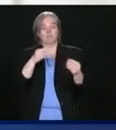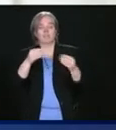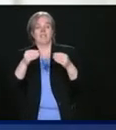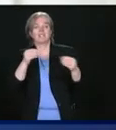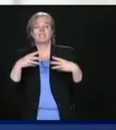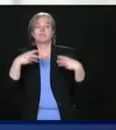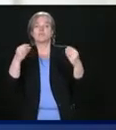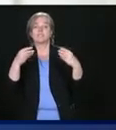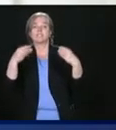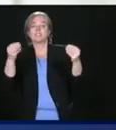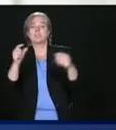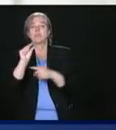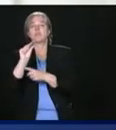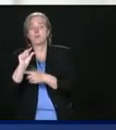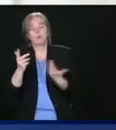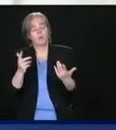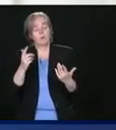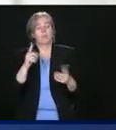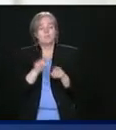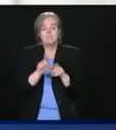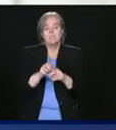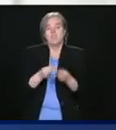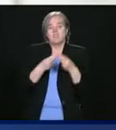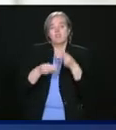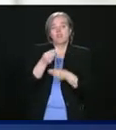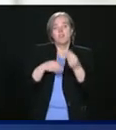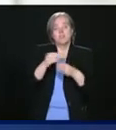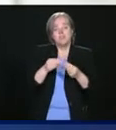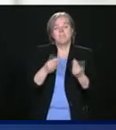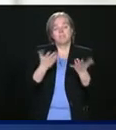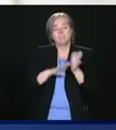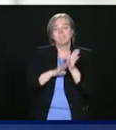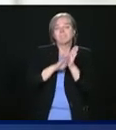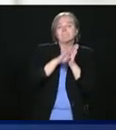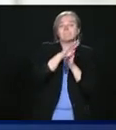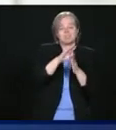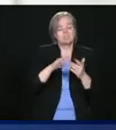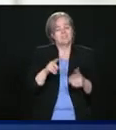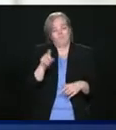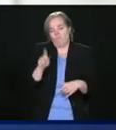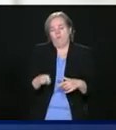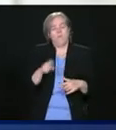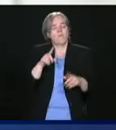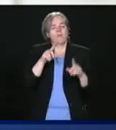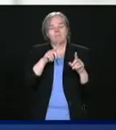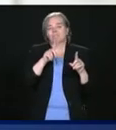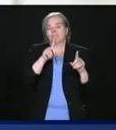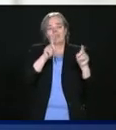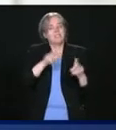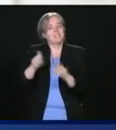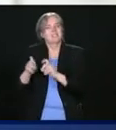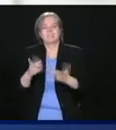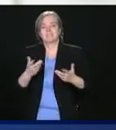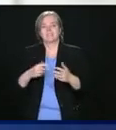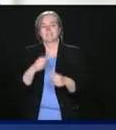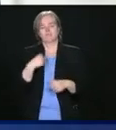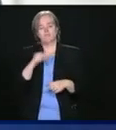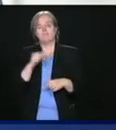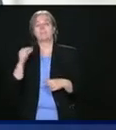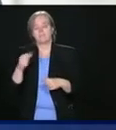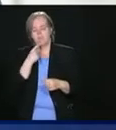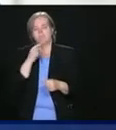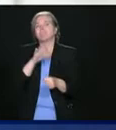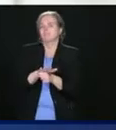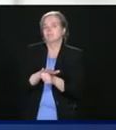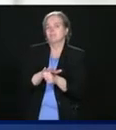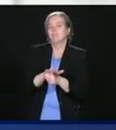pour éventuellement assouplir les restrictions et redémarrer l'économie. C'est quelque chose sur lequel le gouvernement fédéral